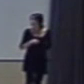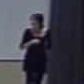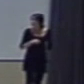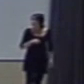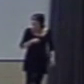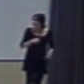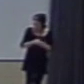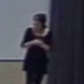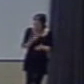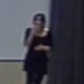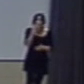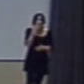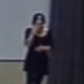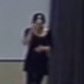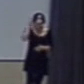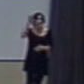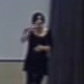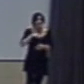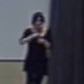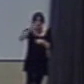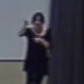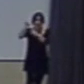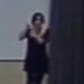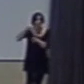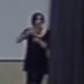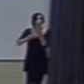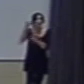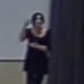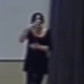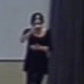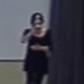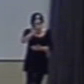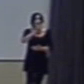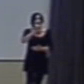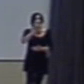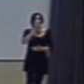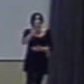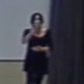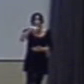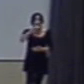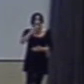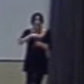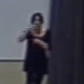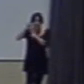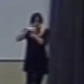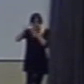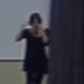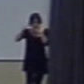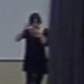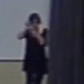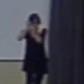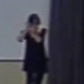gent que tuiteja des d'un país, aquesta és una corresponsal de la BBC que fa un resum del que creu un grup de siris, o sigui, uns ciutadans siris que estaven donant la seva